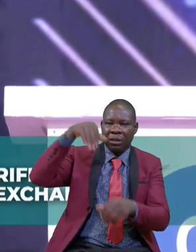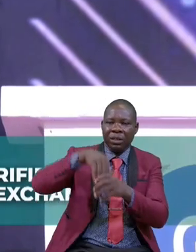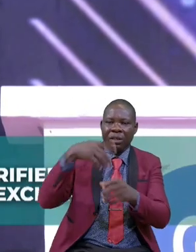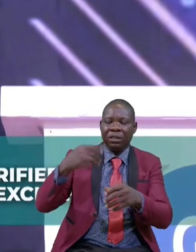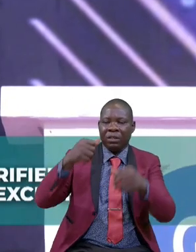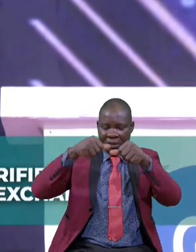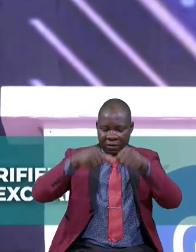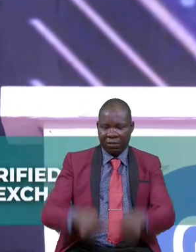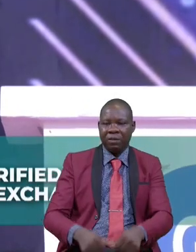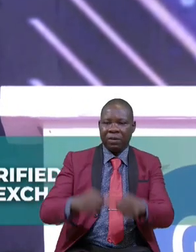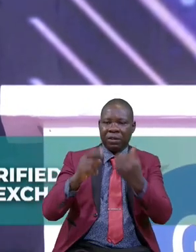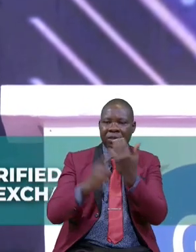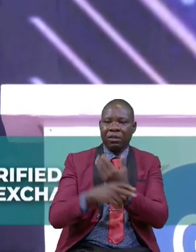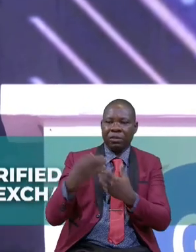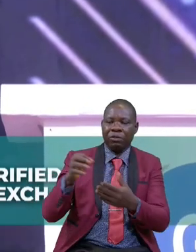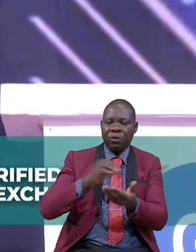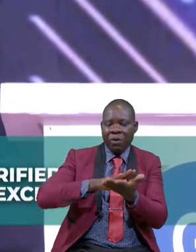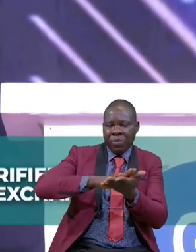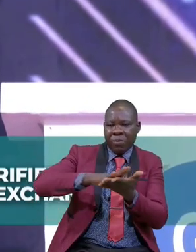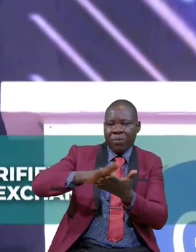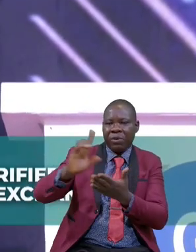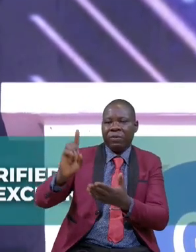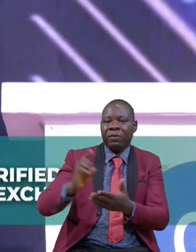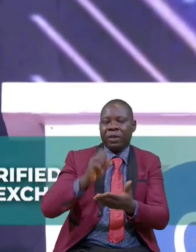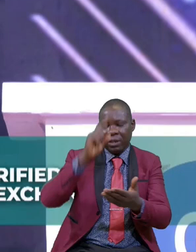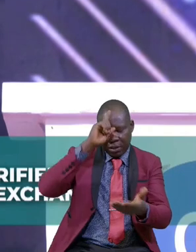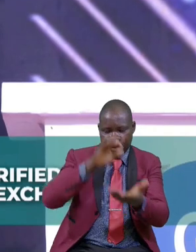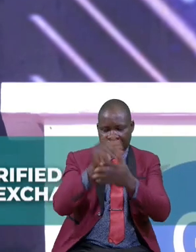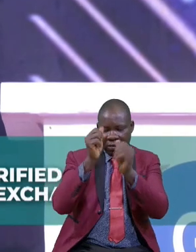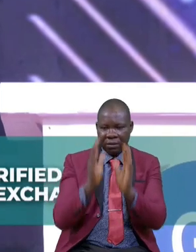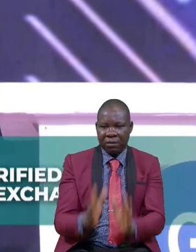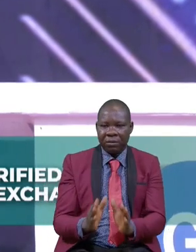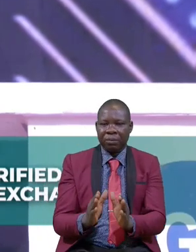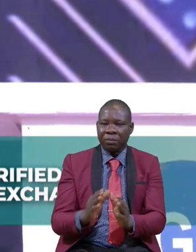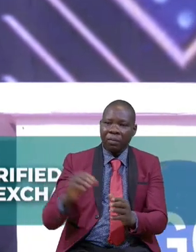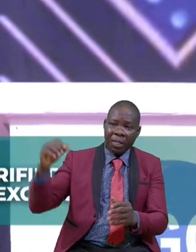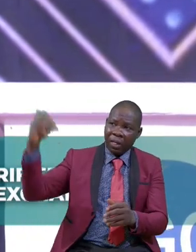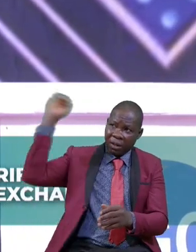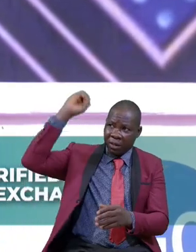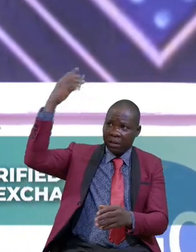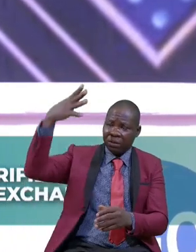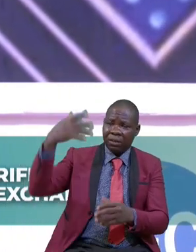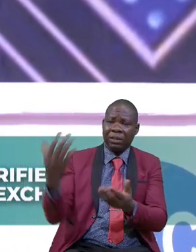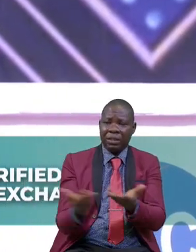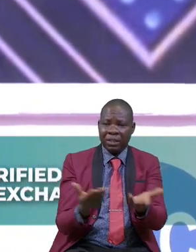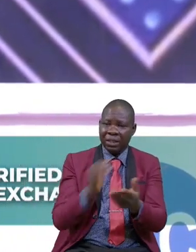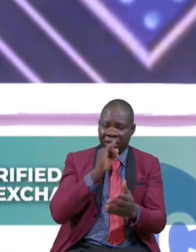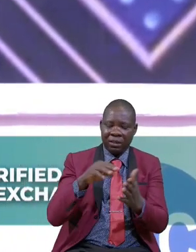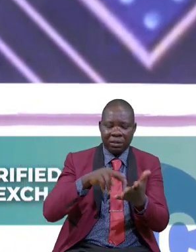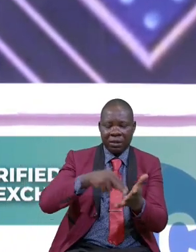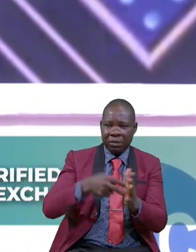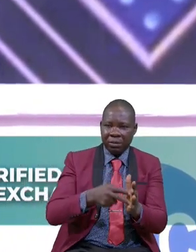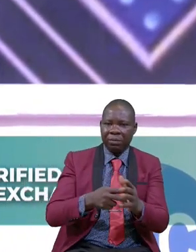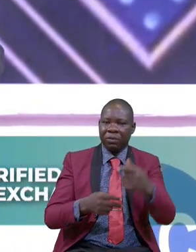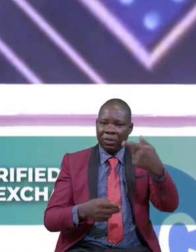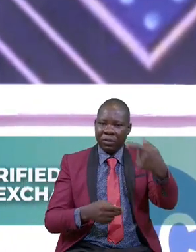saints purifiés. We're looking at grace here. Grace nous voyons la grâce is now ici, la grâce est définie maintenant comme la